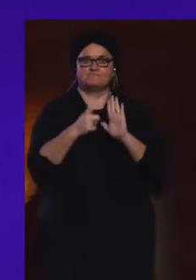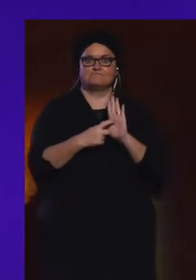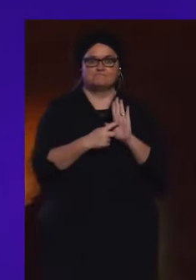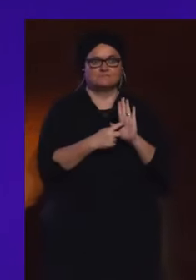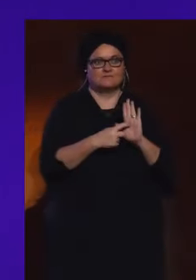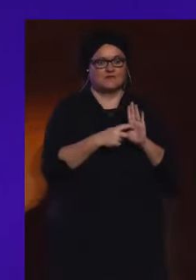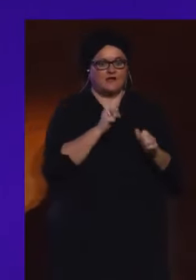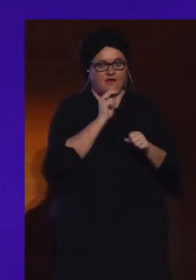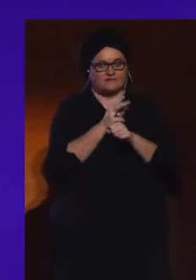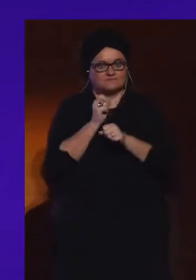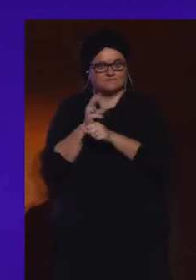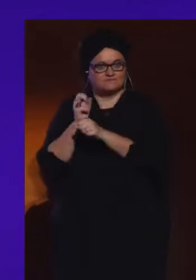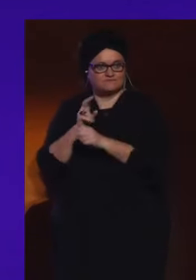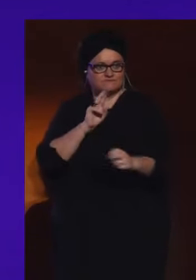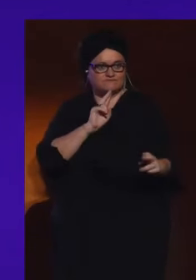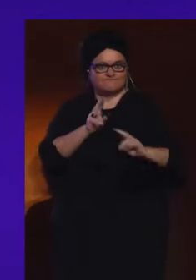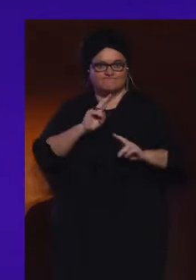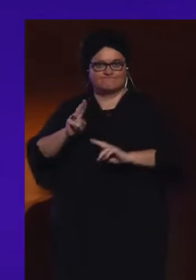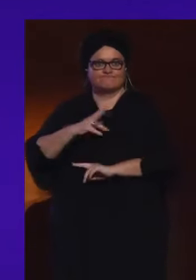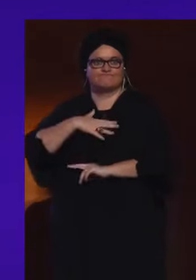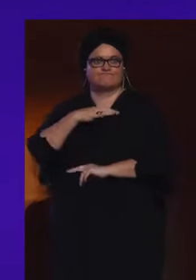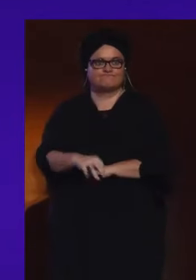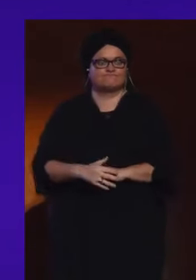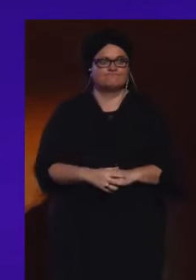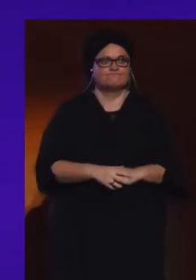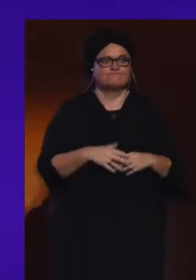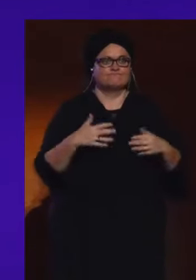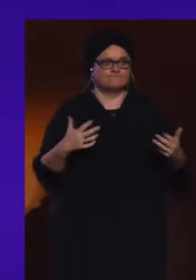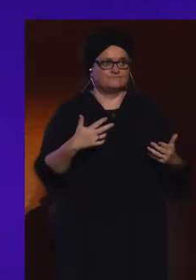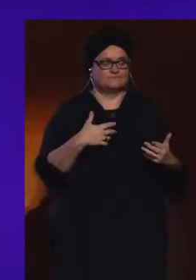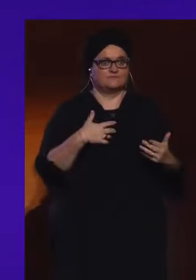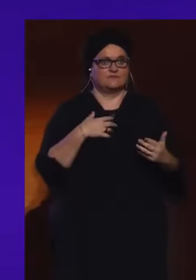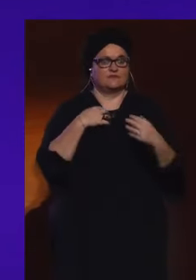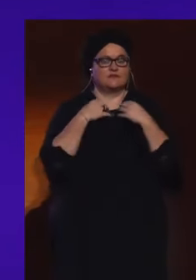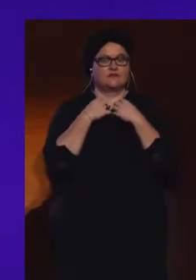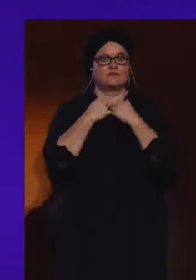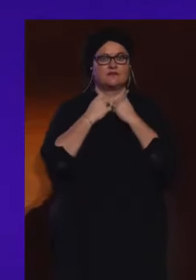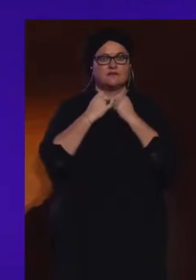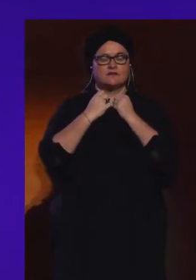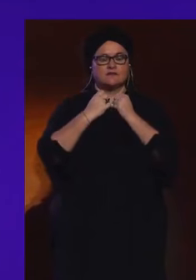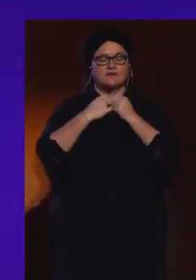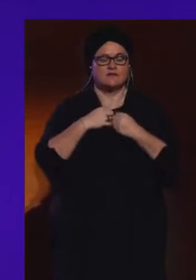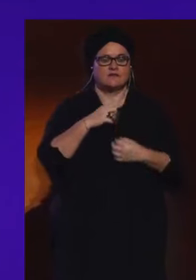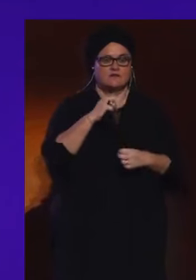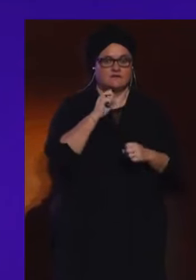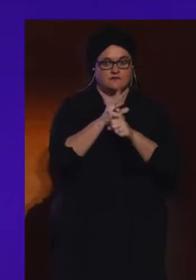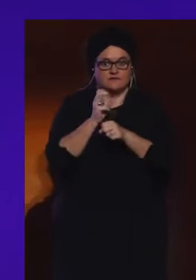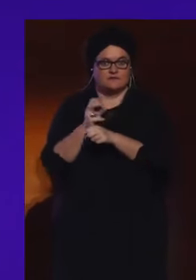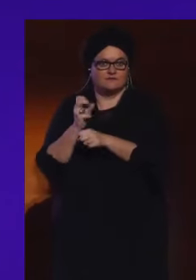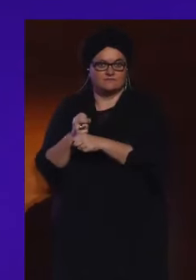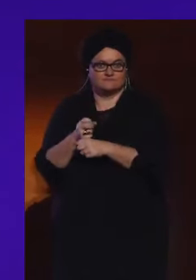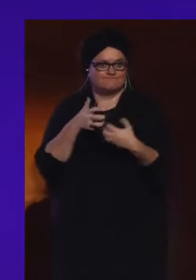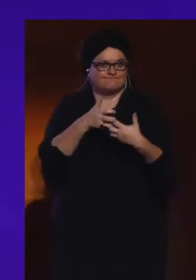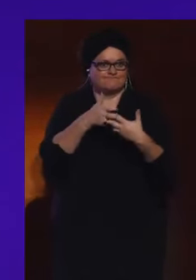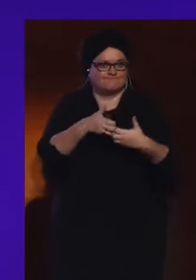aurre ditugun erronkei erantzuteko eta erronka hoien aurrean etengabe eta etxigabe lan